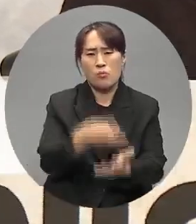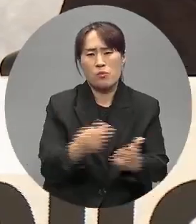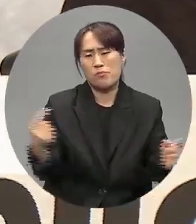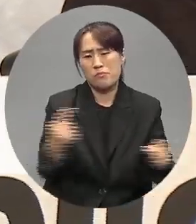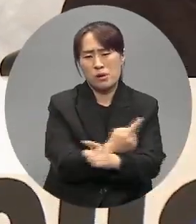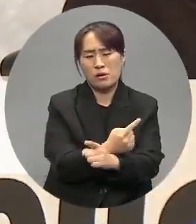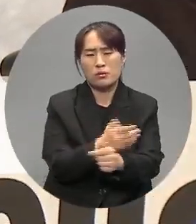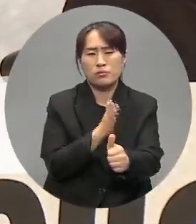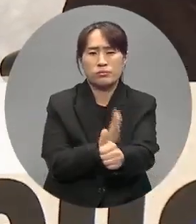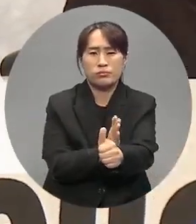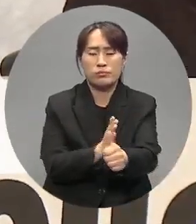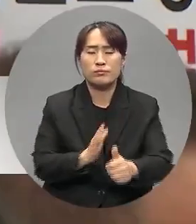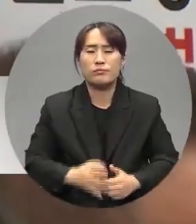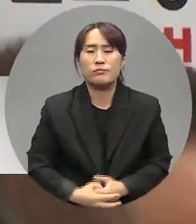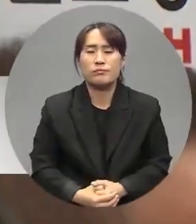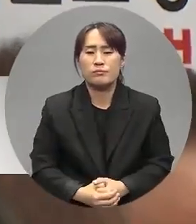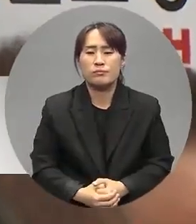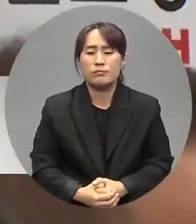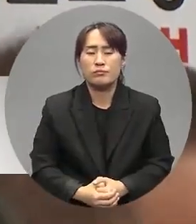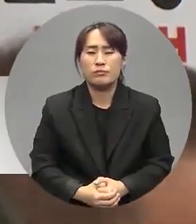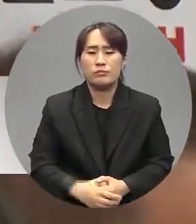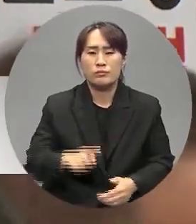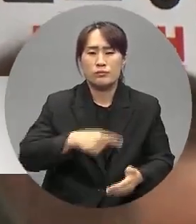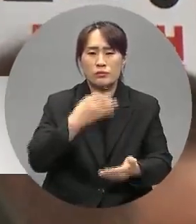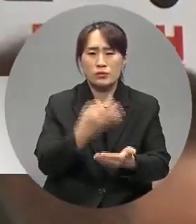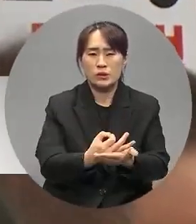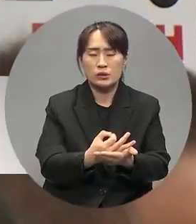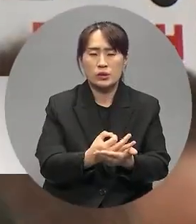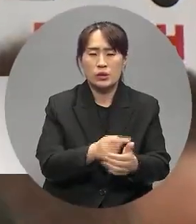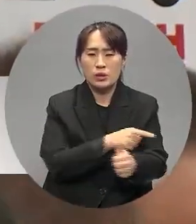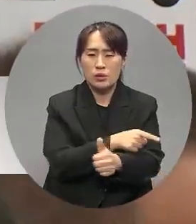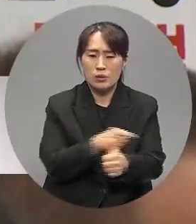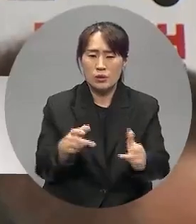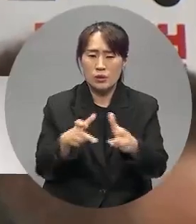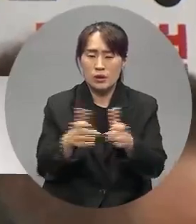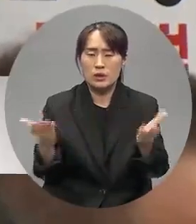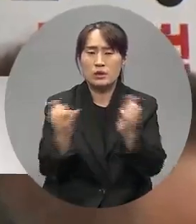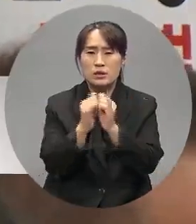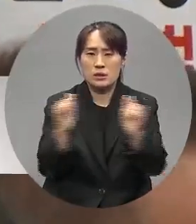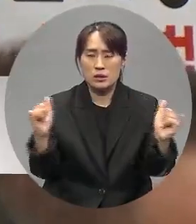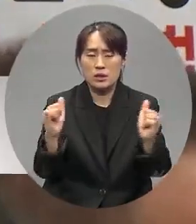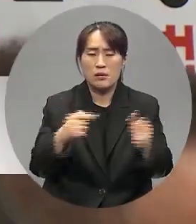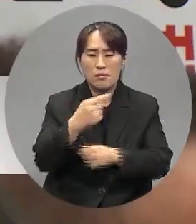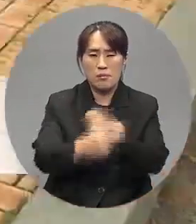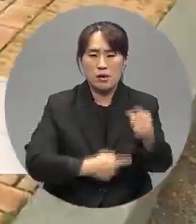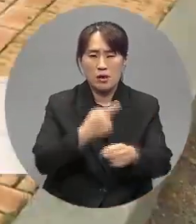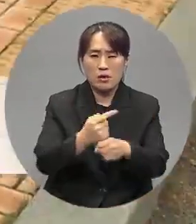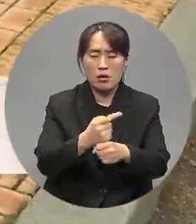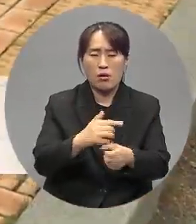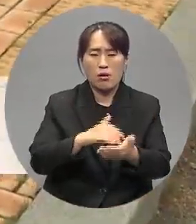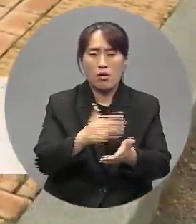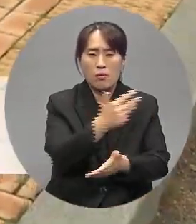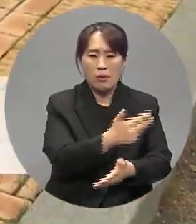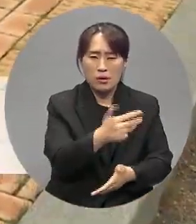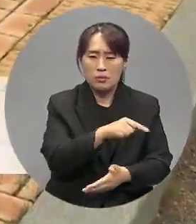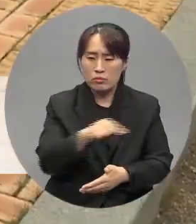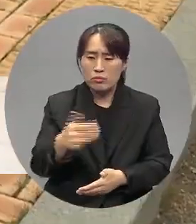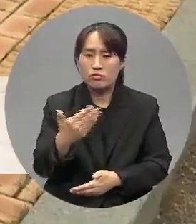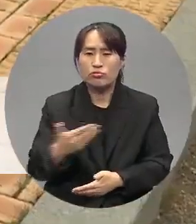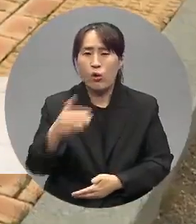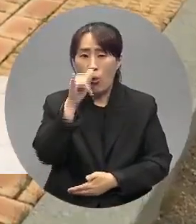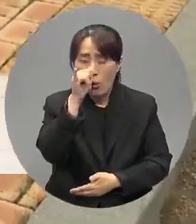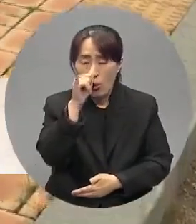개정하라고 주장했습니다 최저임금 적용제외 장애인 노동자는 해마다 8천명에서 에